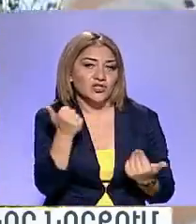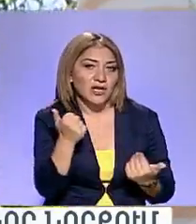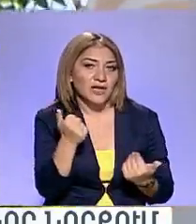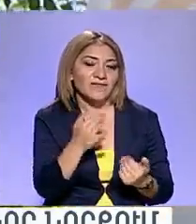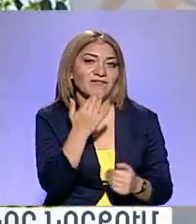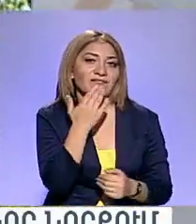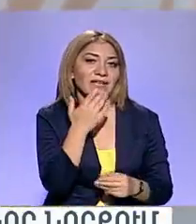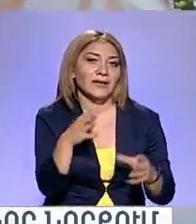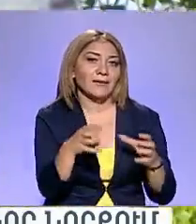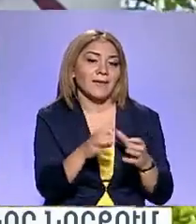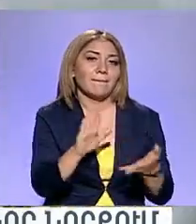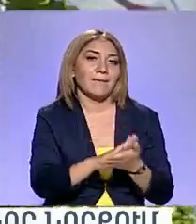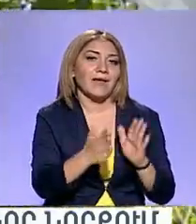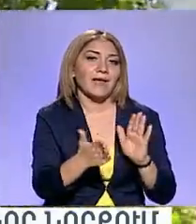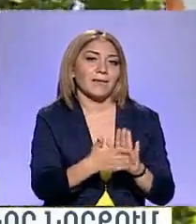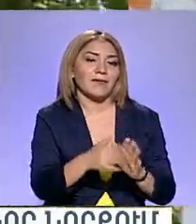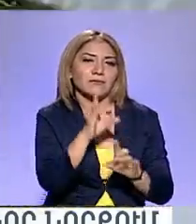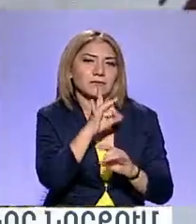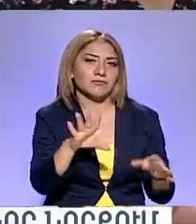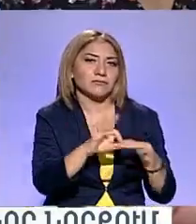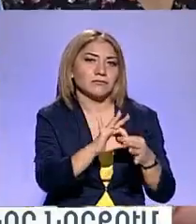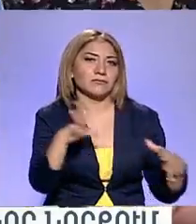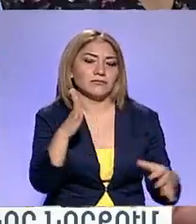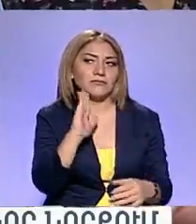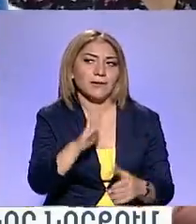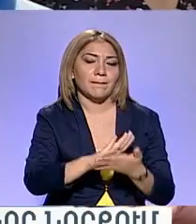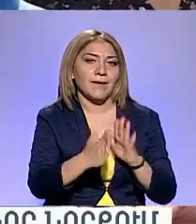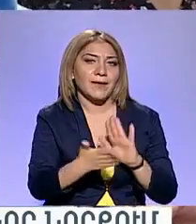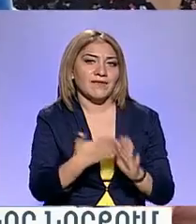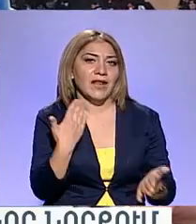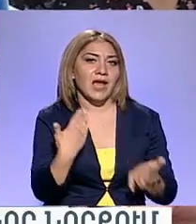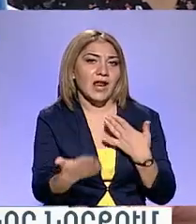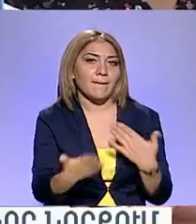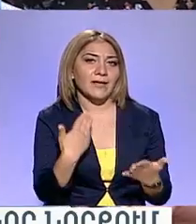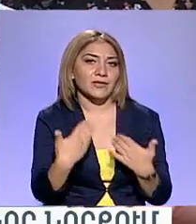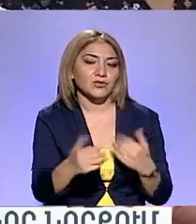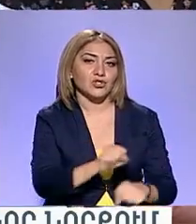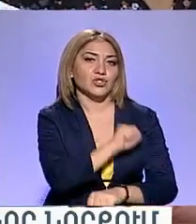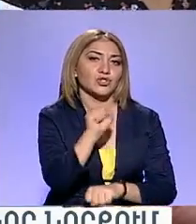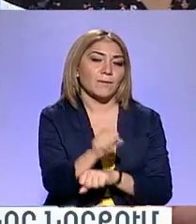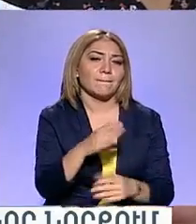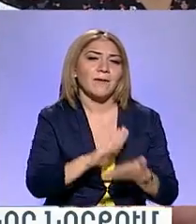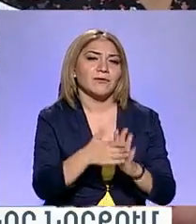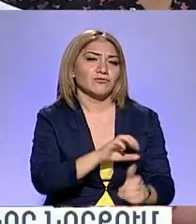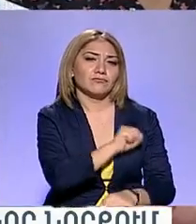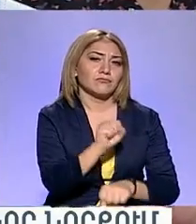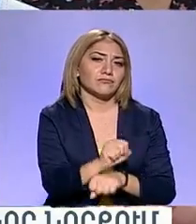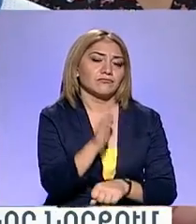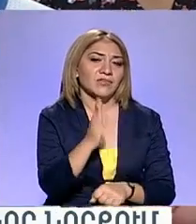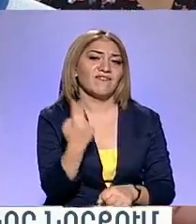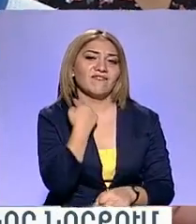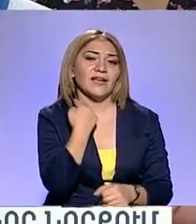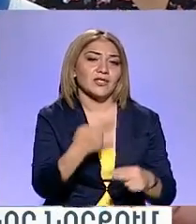սպասարկող ընկերությունների հետ պայմանագրեր չեն կնքի։ Պայմանագրային հարաբերությունները դադարեցնելու ենք, պահանջելով